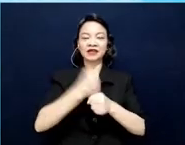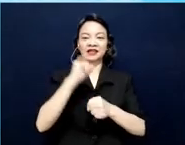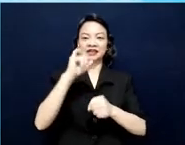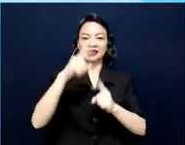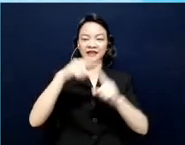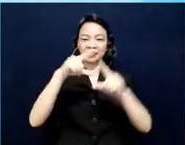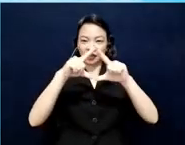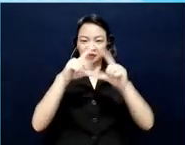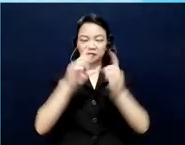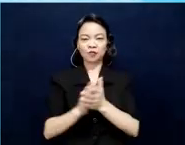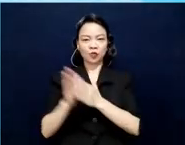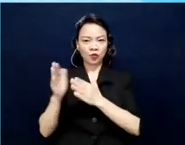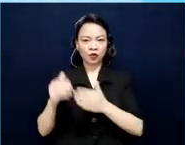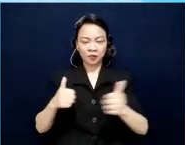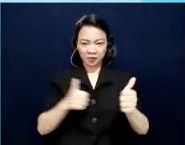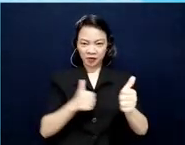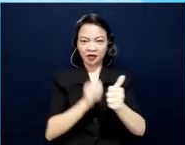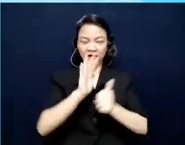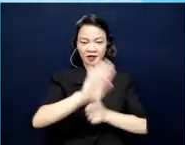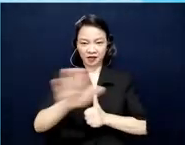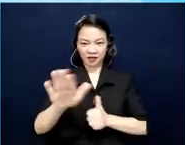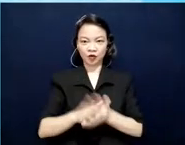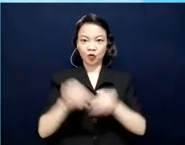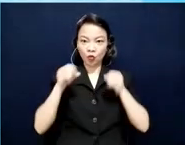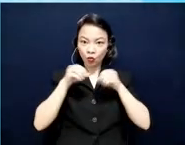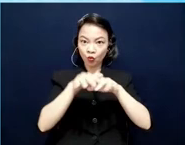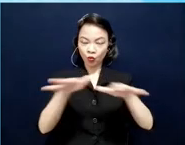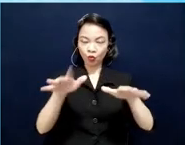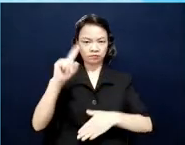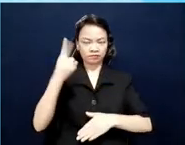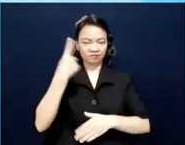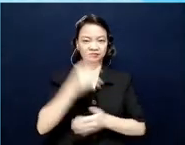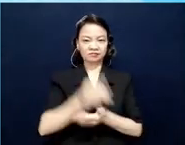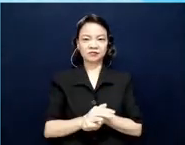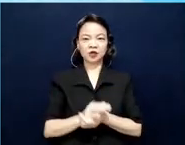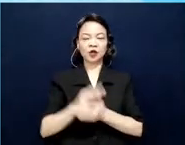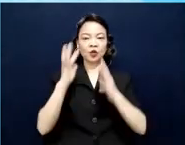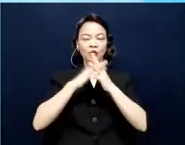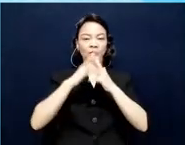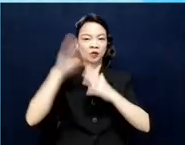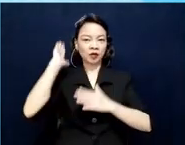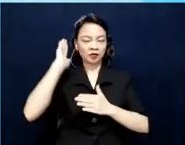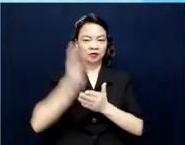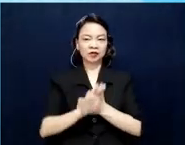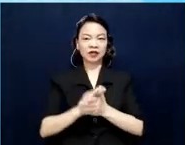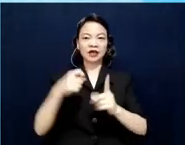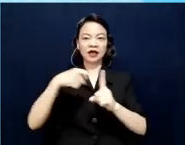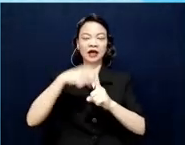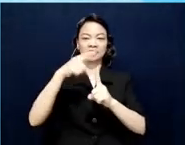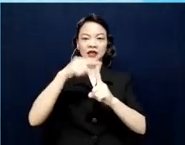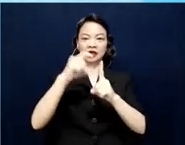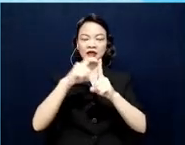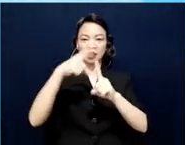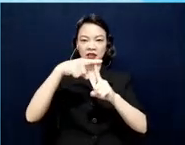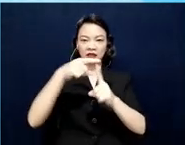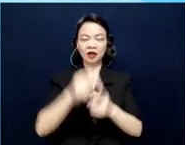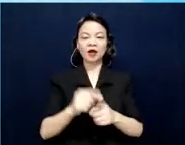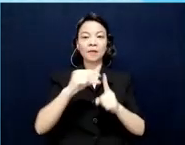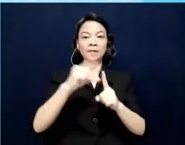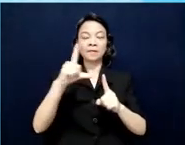Program Indonesia Launch Event yang merupakan webinar kolaborasi antara kata data dengan Yayasan Plan Internasional Nasional Indonesia